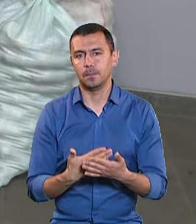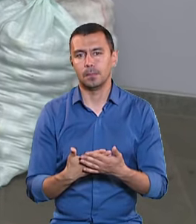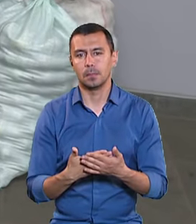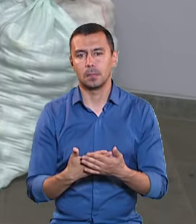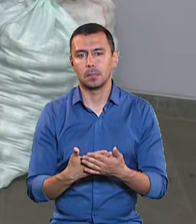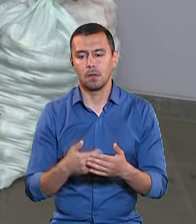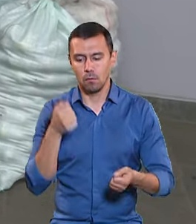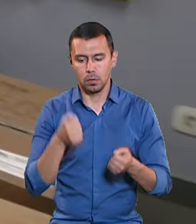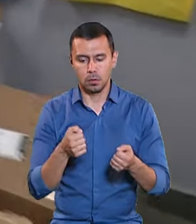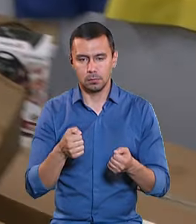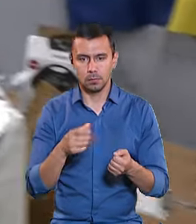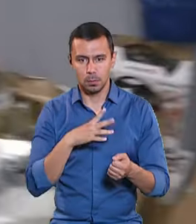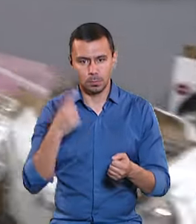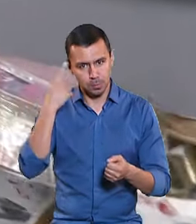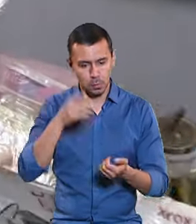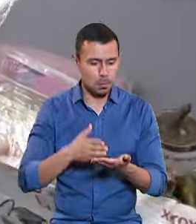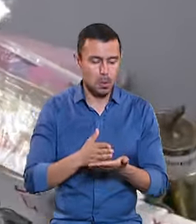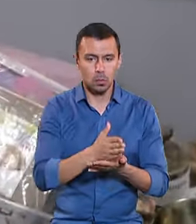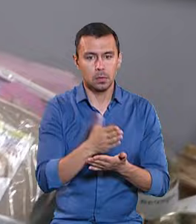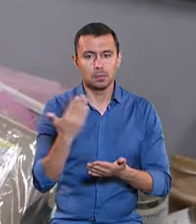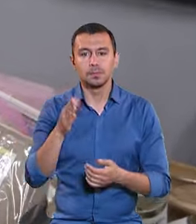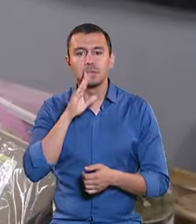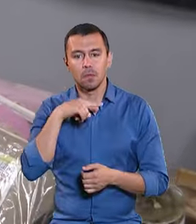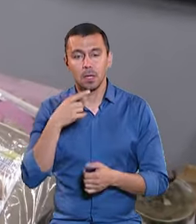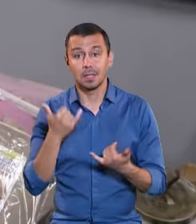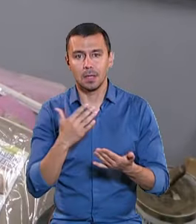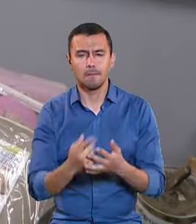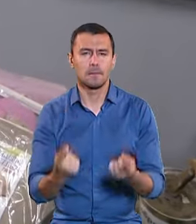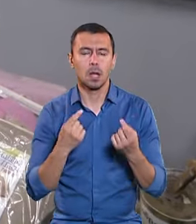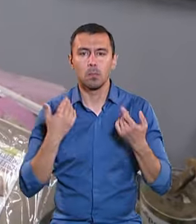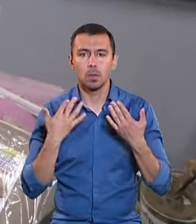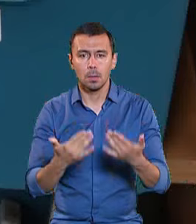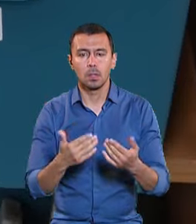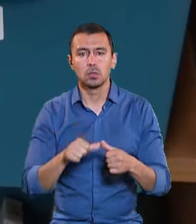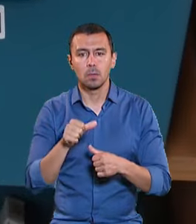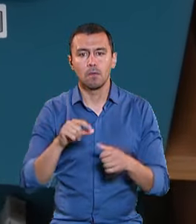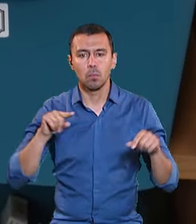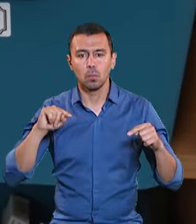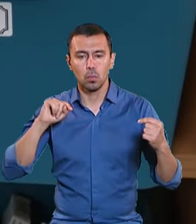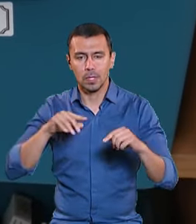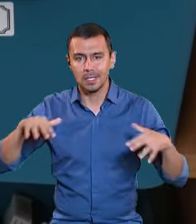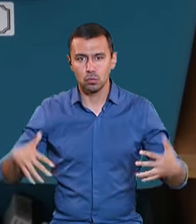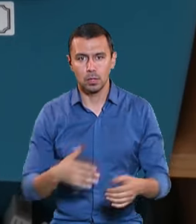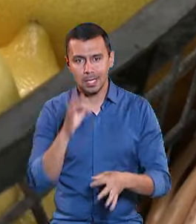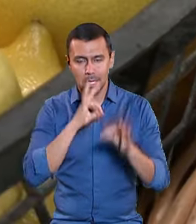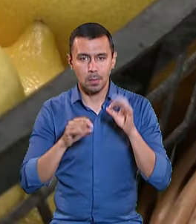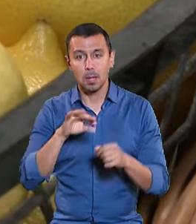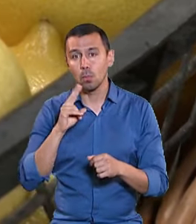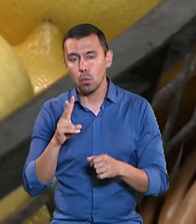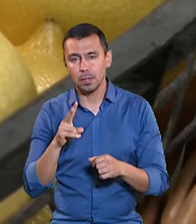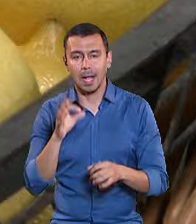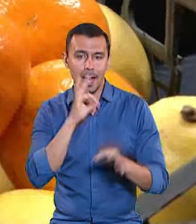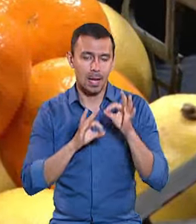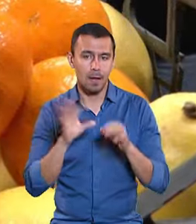водії складають маршрут. Ярослава Гранат каже, зараз є велика потреба, зокрема, в протизастудних засобах, лимонах та